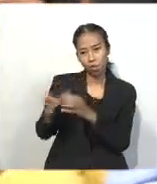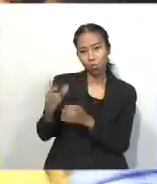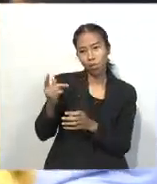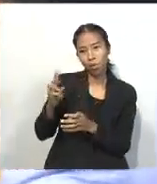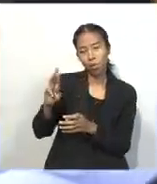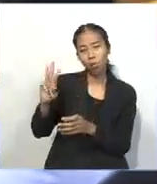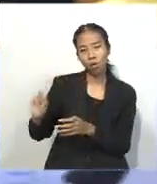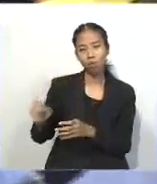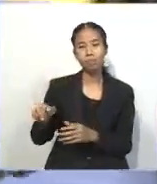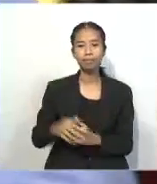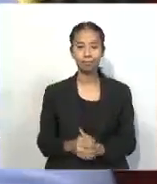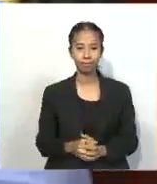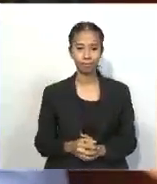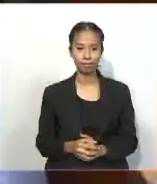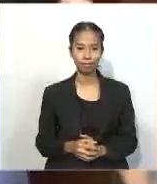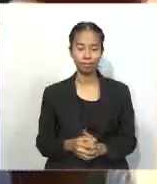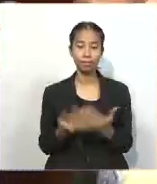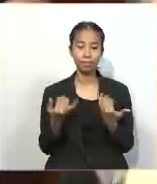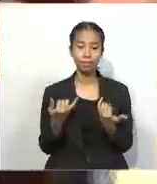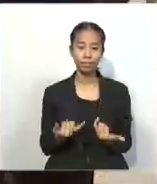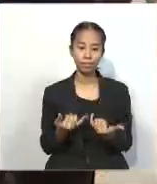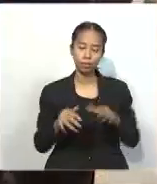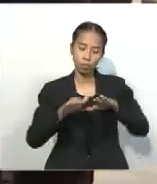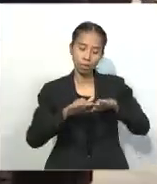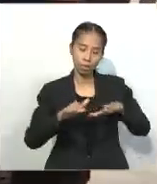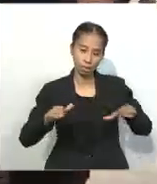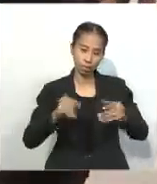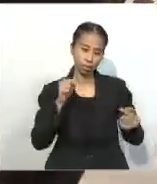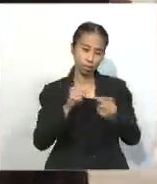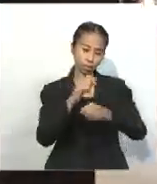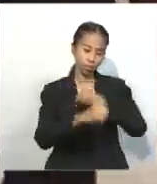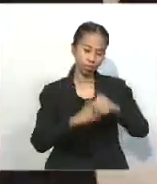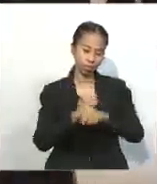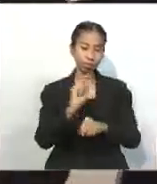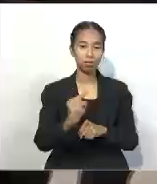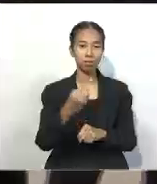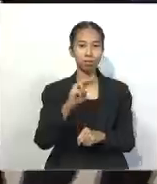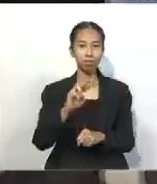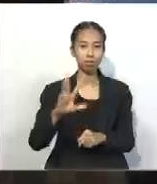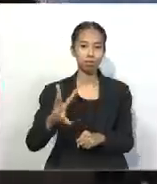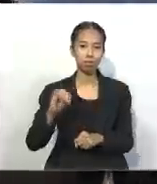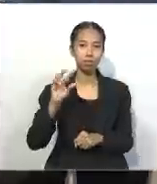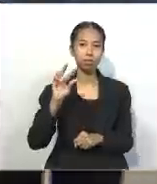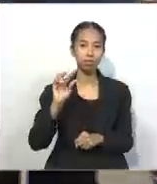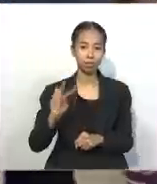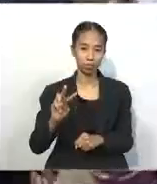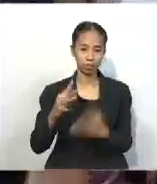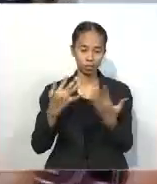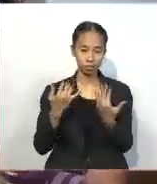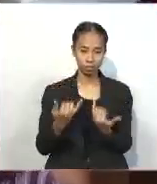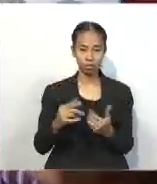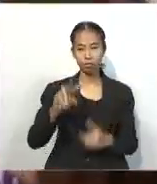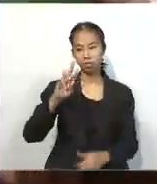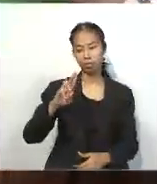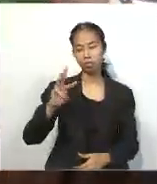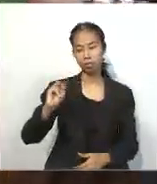ค่ะสำหรับการเตรียมมาตรการในช่วงเทศกาลปีใหม่2562พลเอกอนุพงษ์เผ่าจินดารั